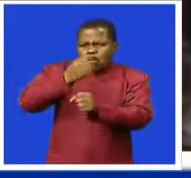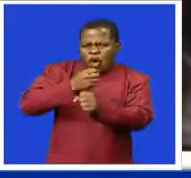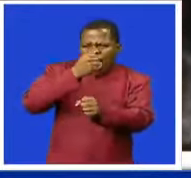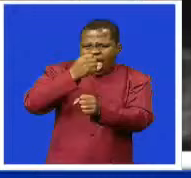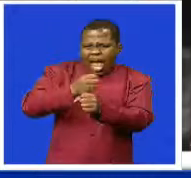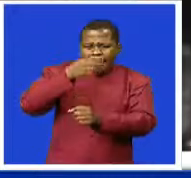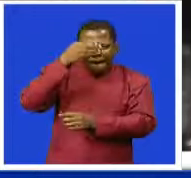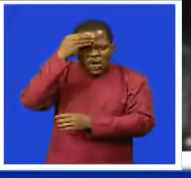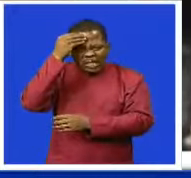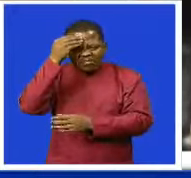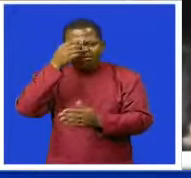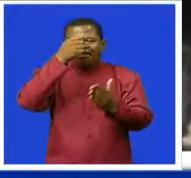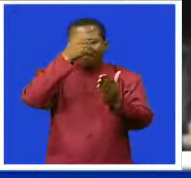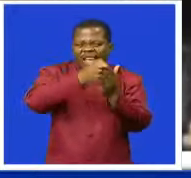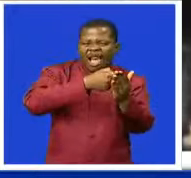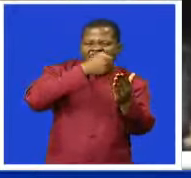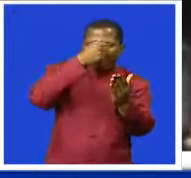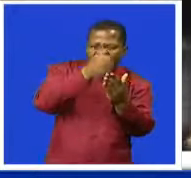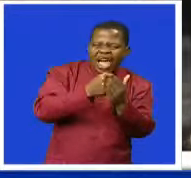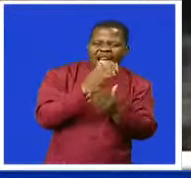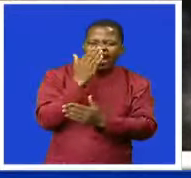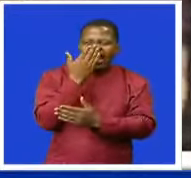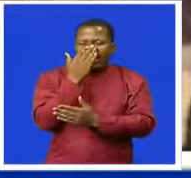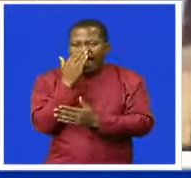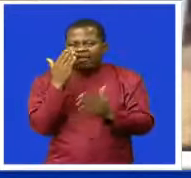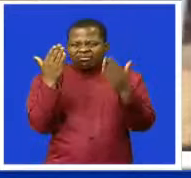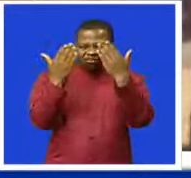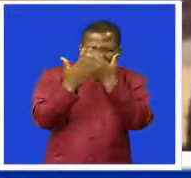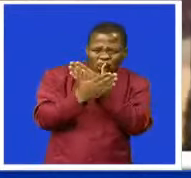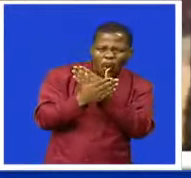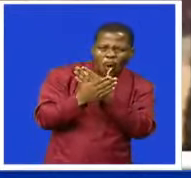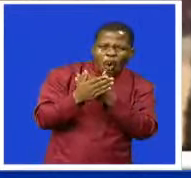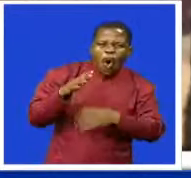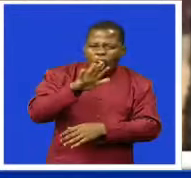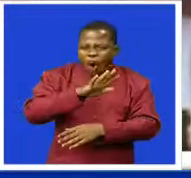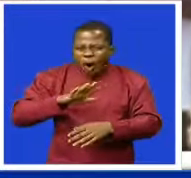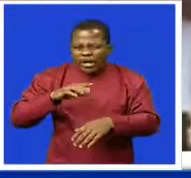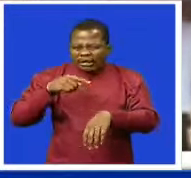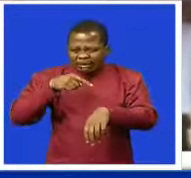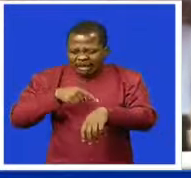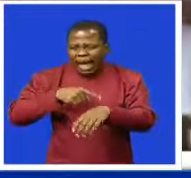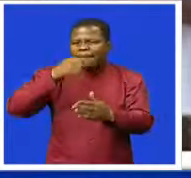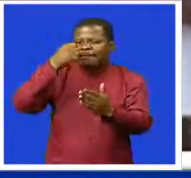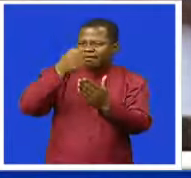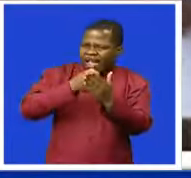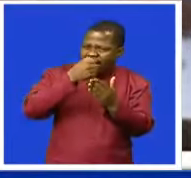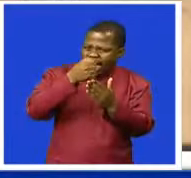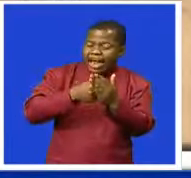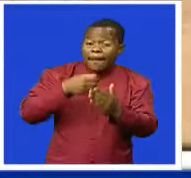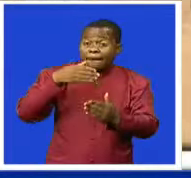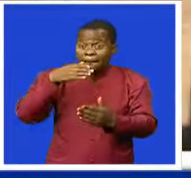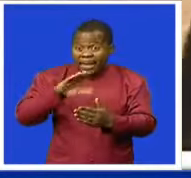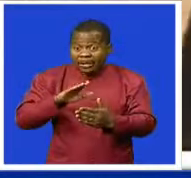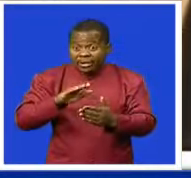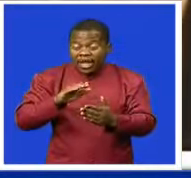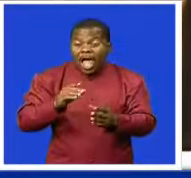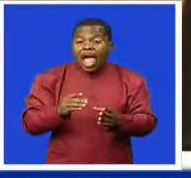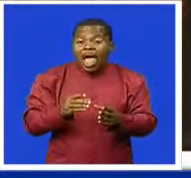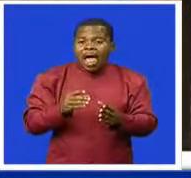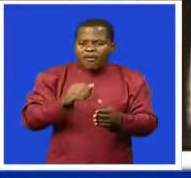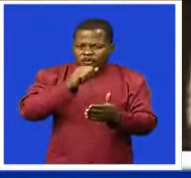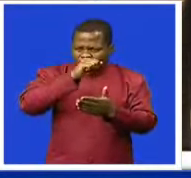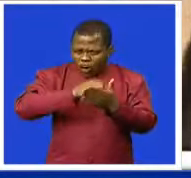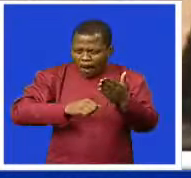balwe nebucala busuku nemini. Bembe uthi njengobe luve athuthuka bucala nabo